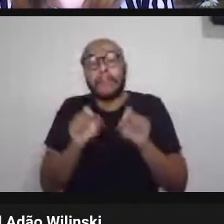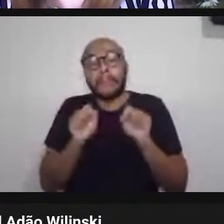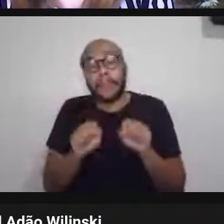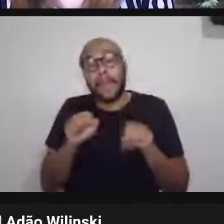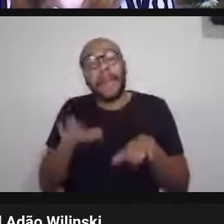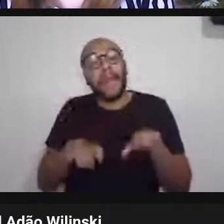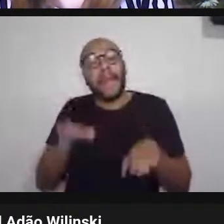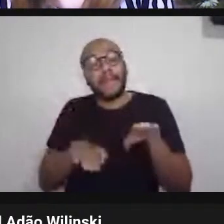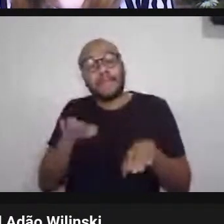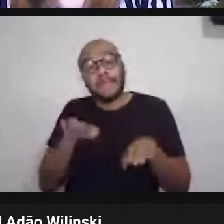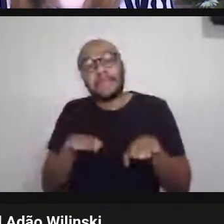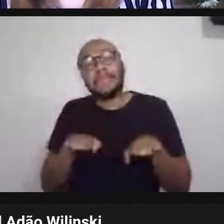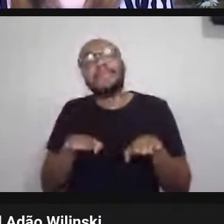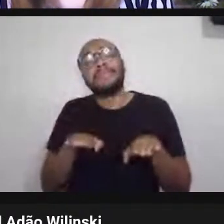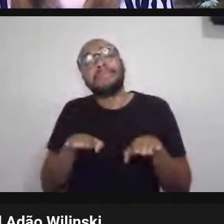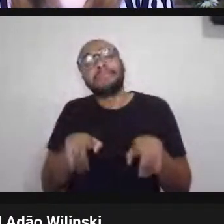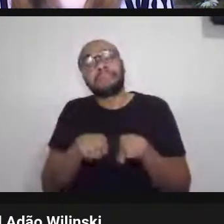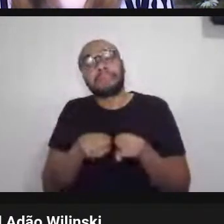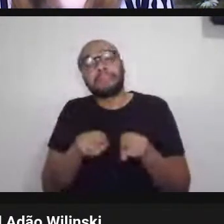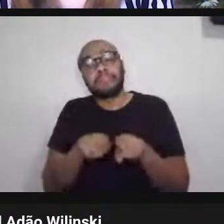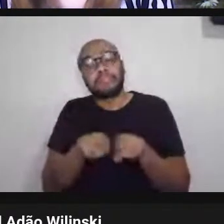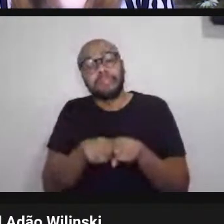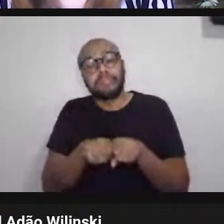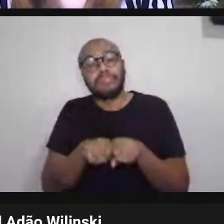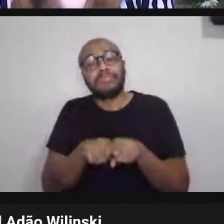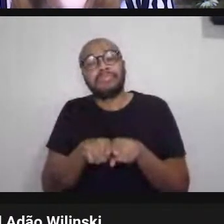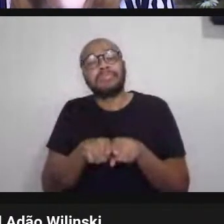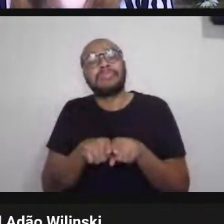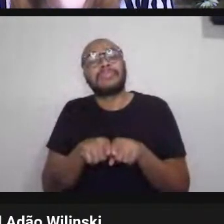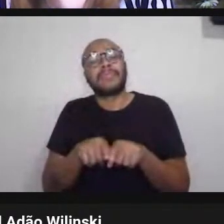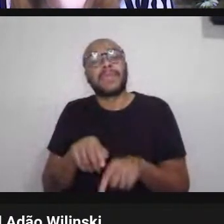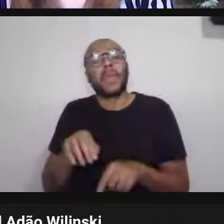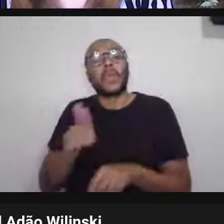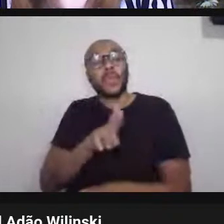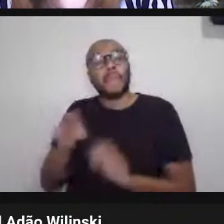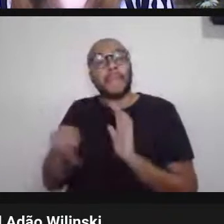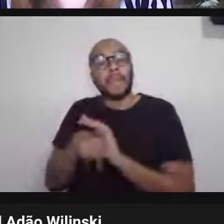venha da raiz eslava "-vil".